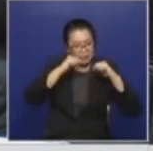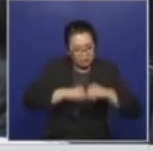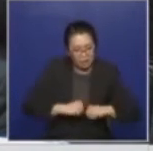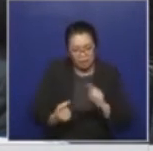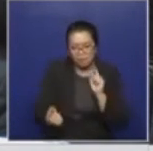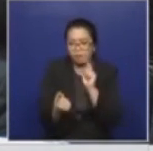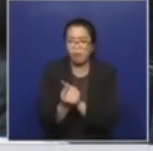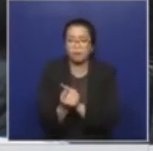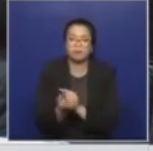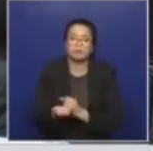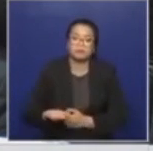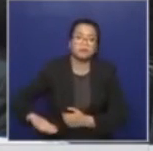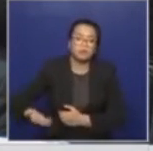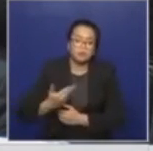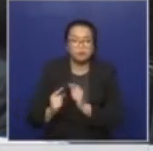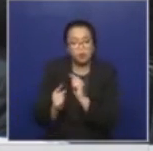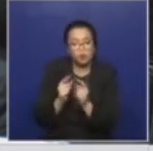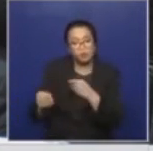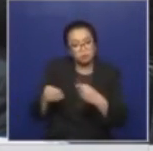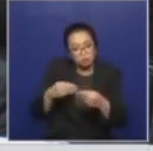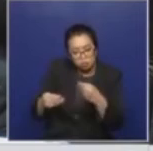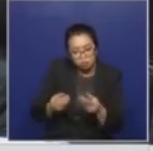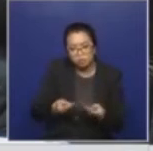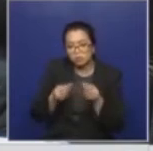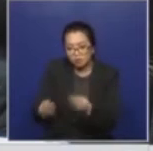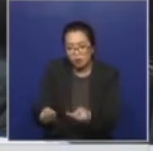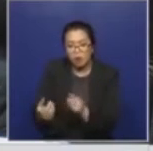าไปพูดคุยกับเขา